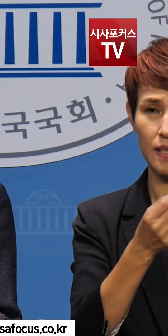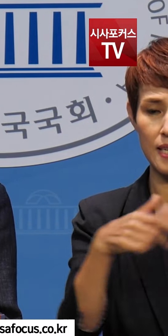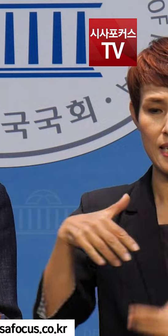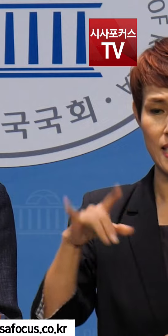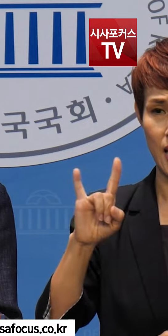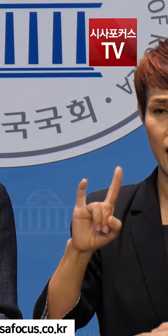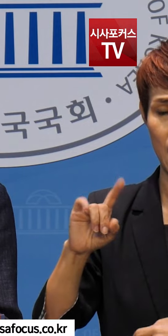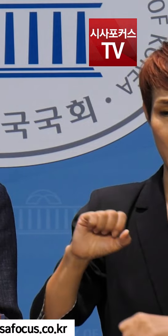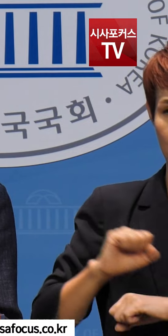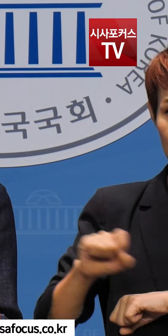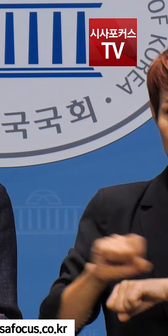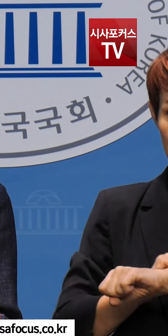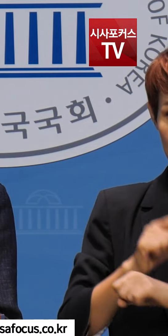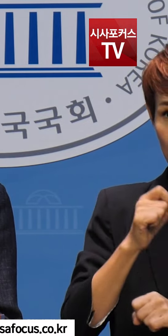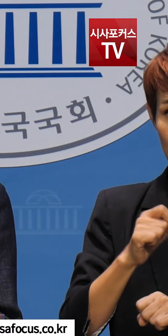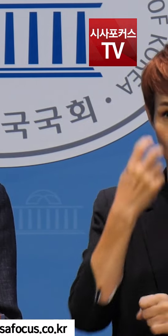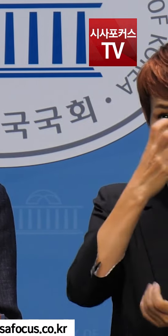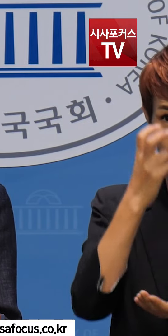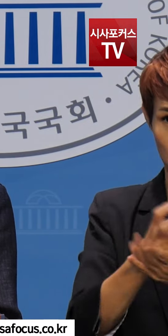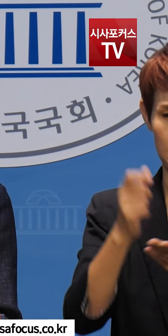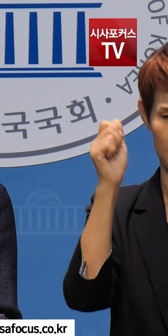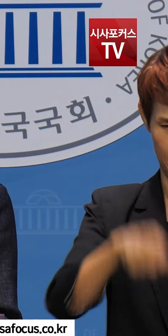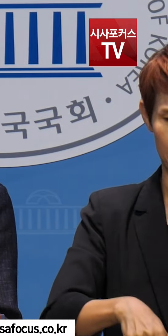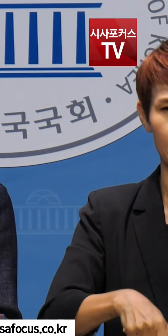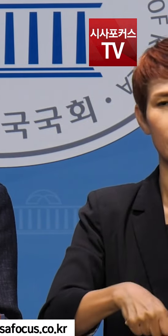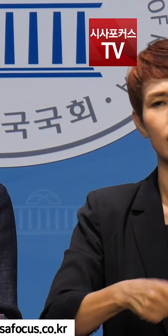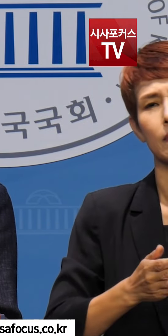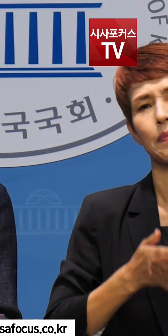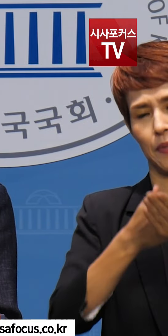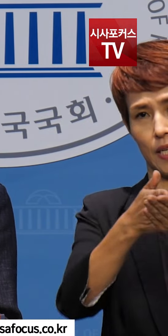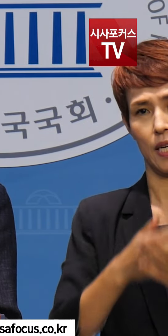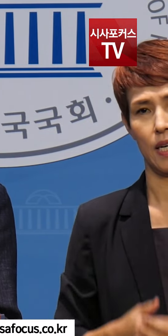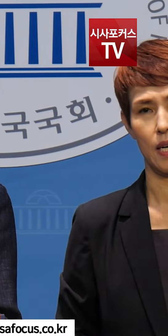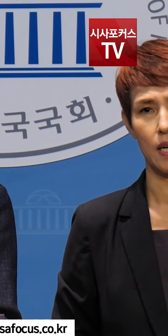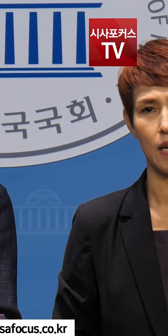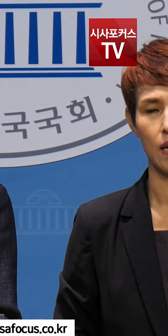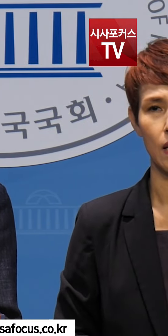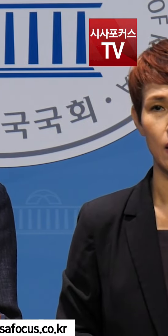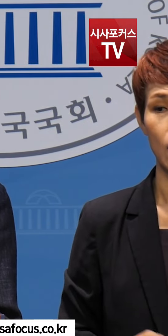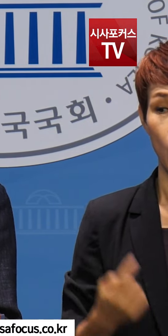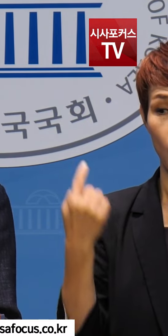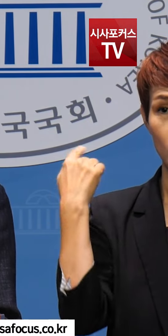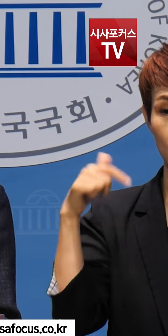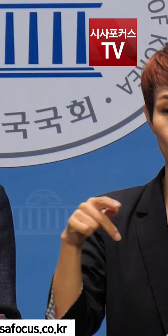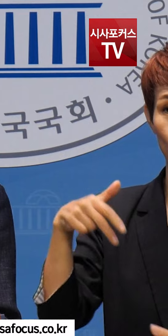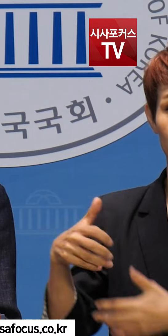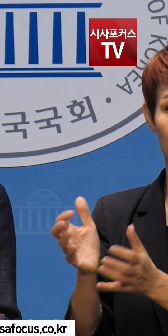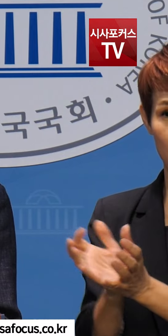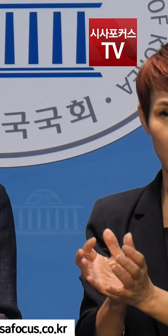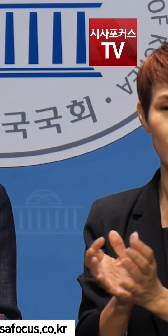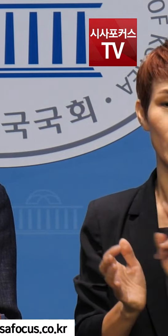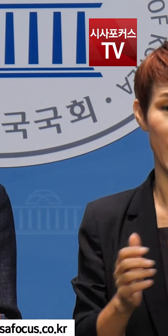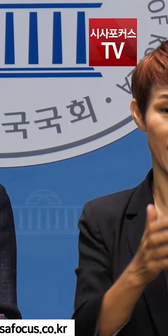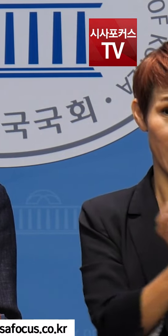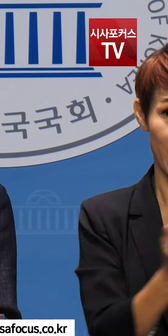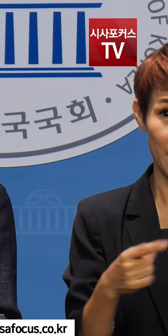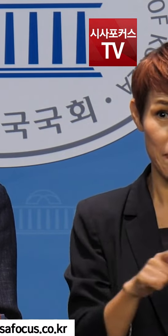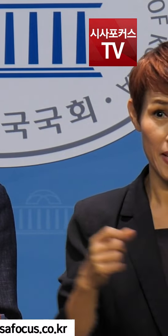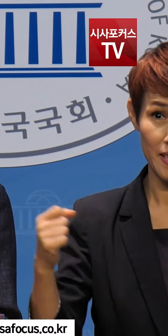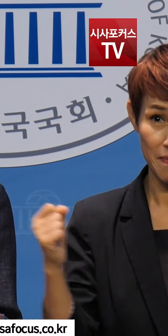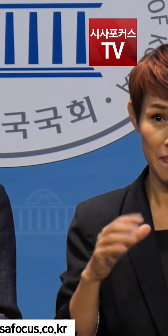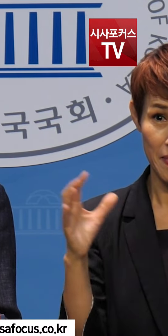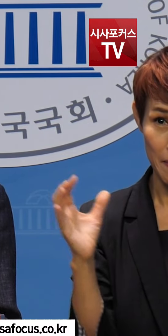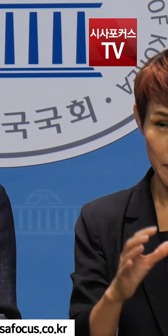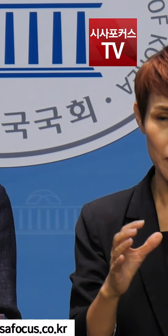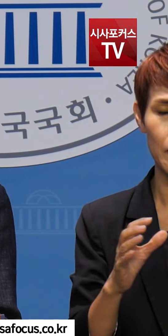최혜병 특검법을 통과시킵시다. 어제 조국혁신당을 포함한 야5당은 제3자 특검 추천을